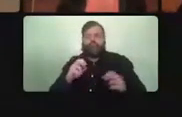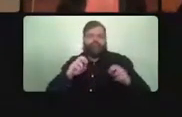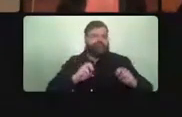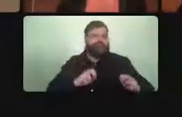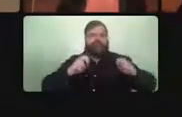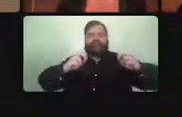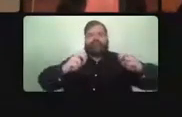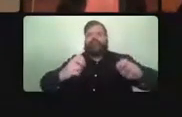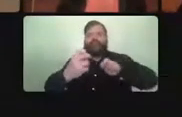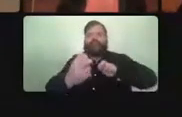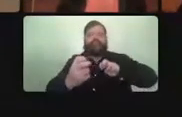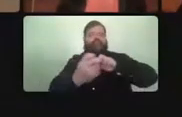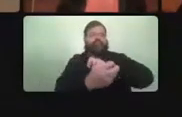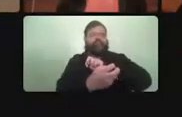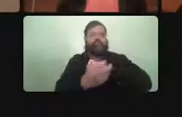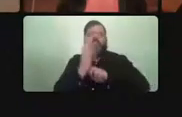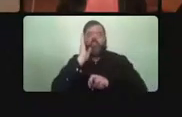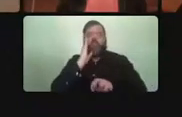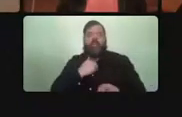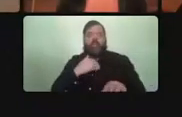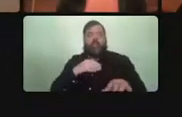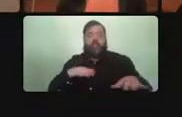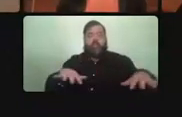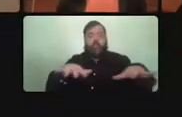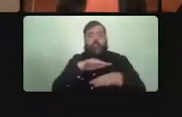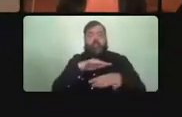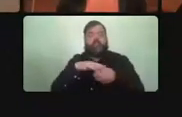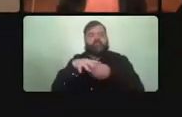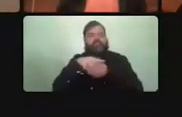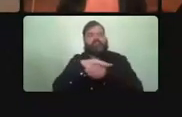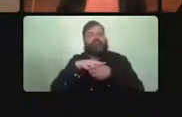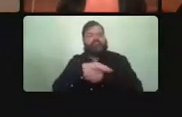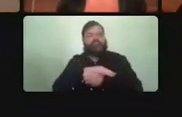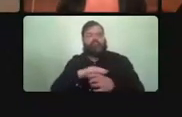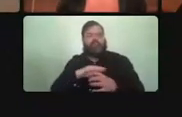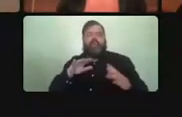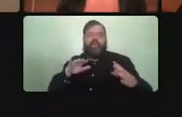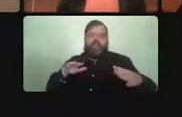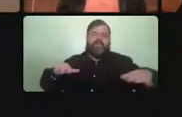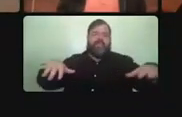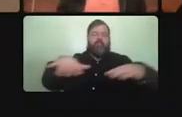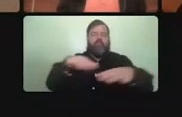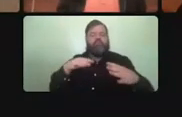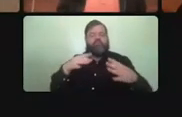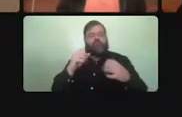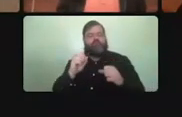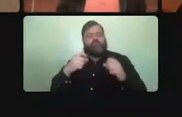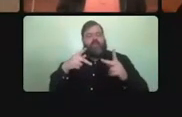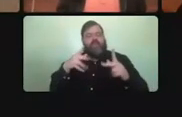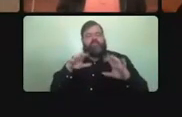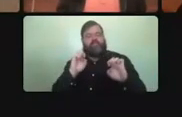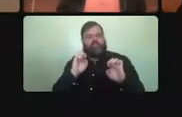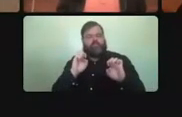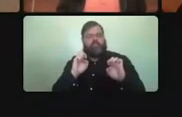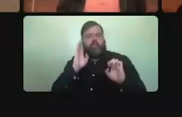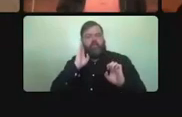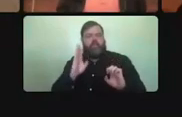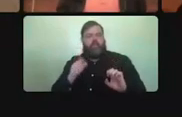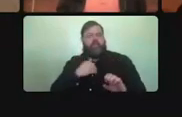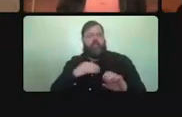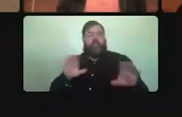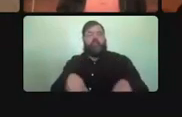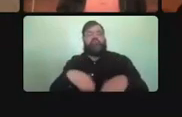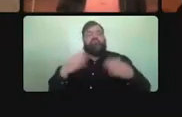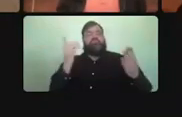ya kuwa tumeweza kuweka madarasa yaliyo katika kiwango kimoja pamoja. Kwa mfano, darasa